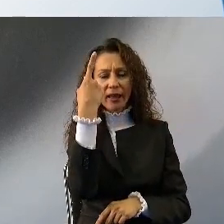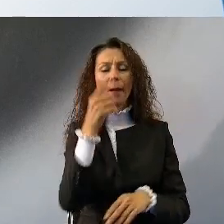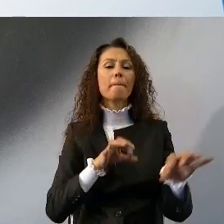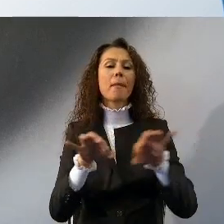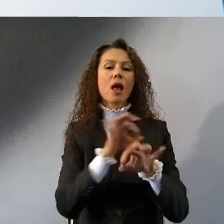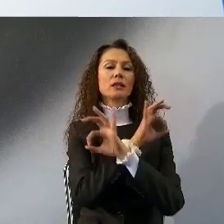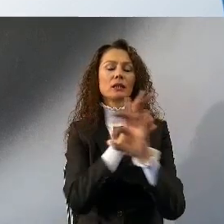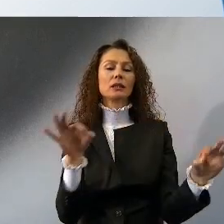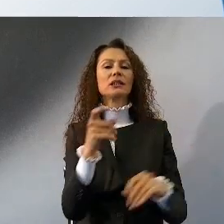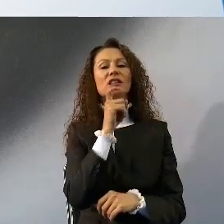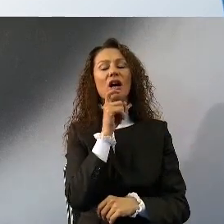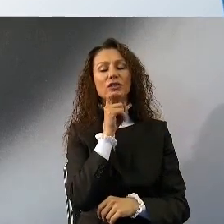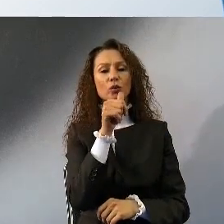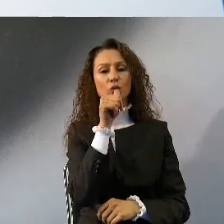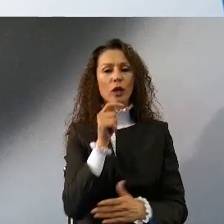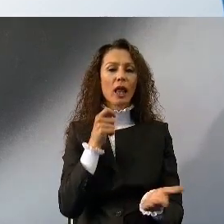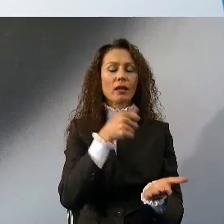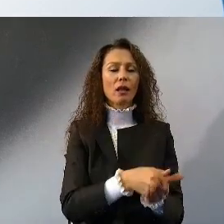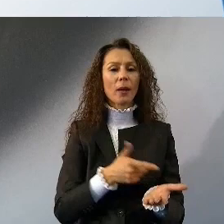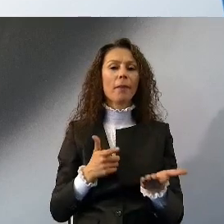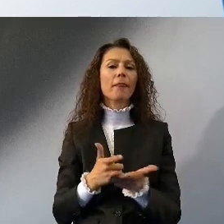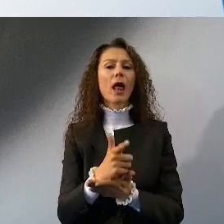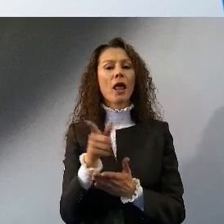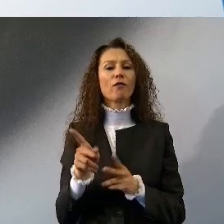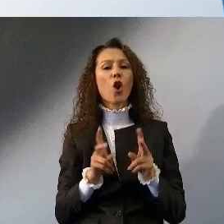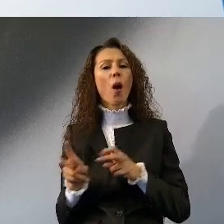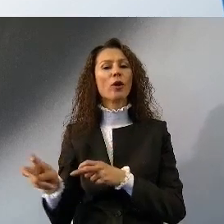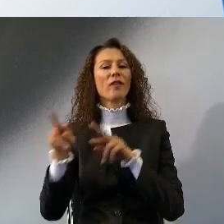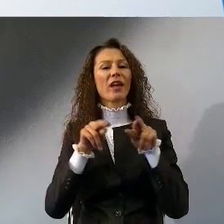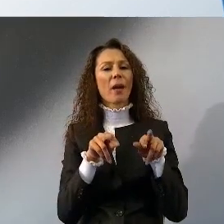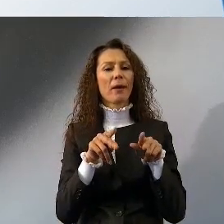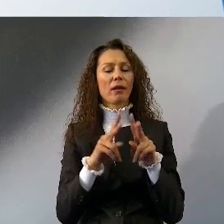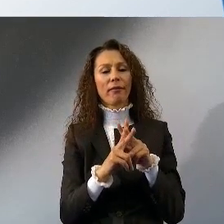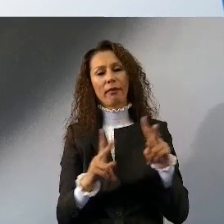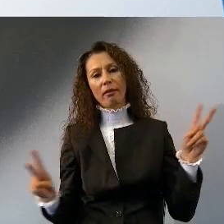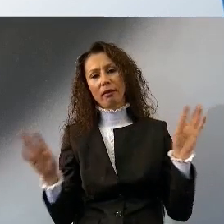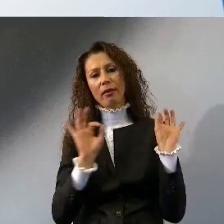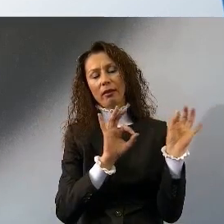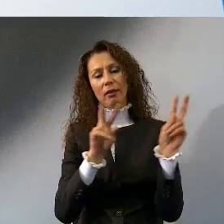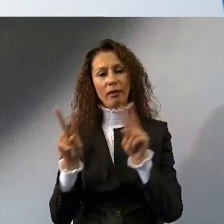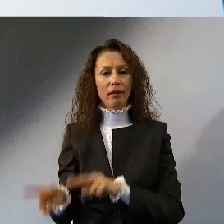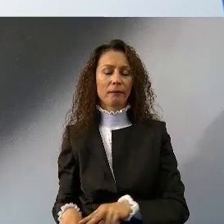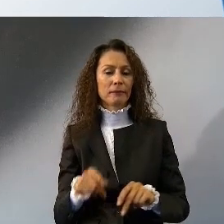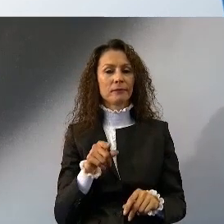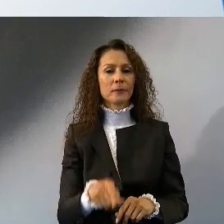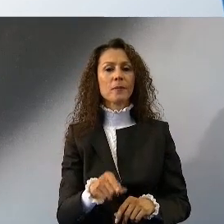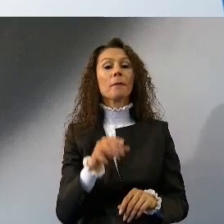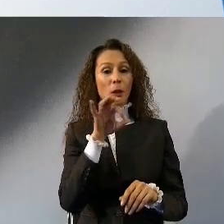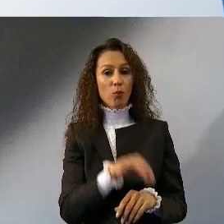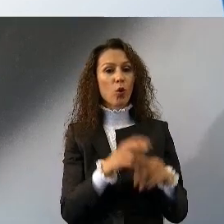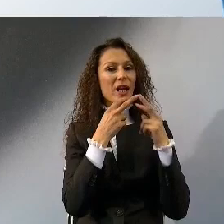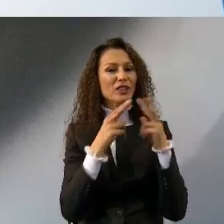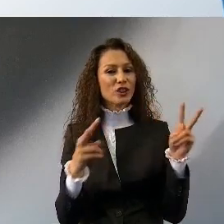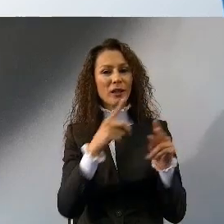plansızlık ve yanlış su yatırımlarının tarımın lokomotifi haline gelmiş olması. Halbuki bugün açıklanan manifestoda olduğu